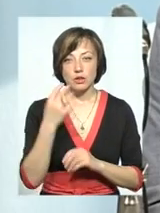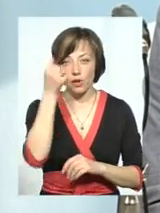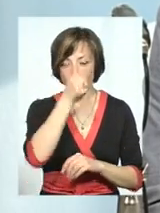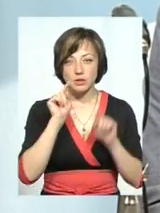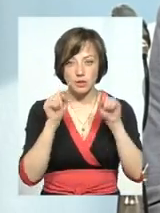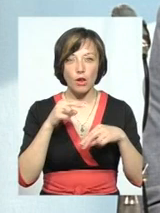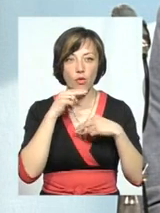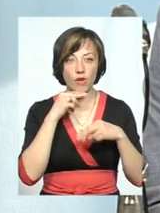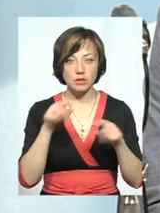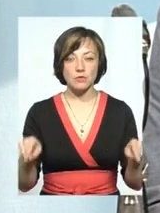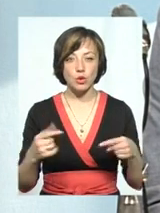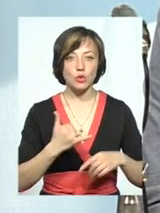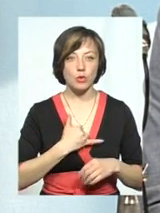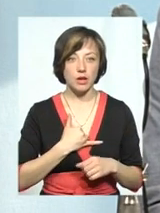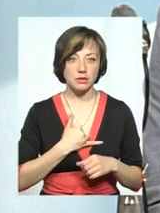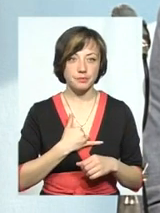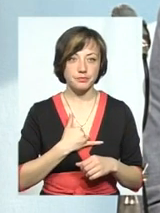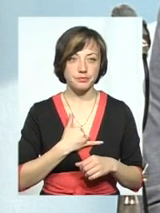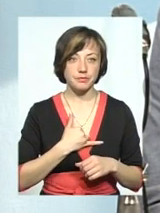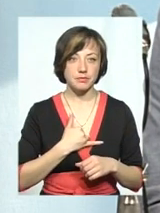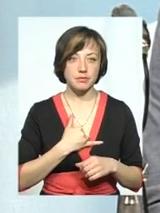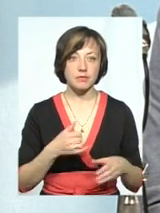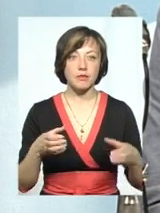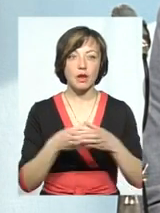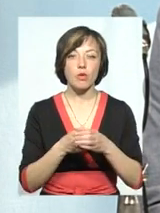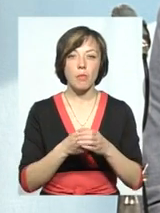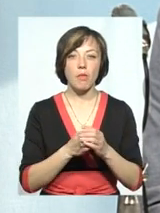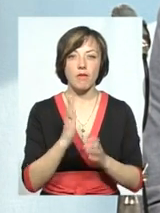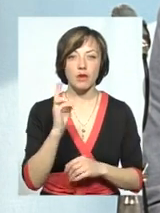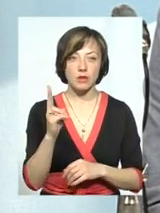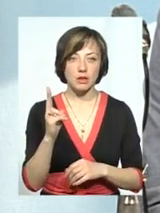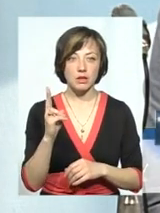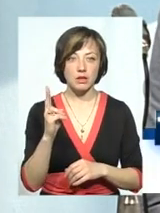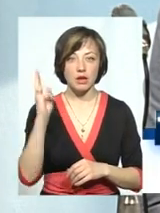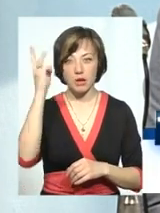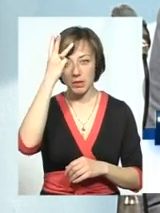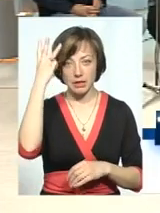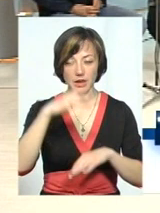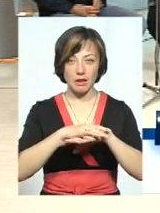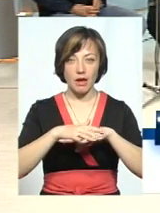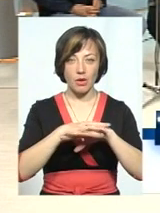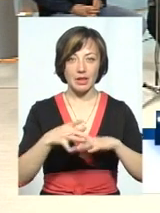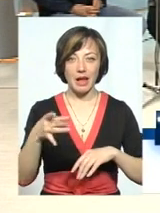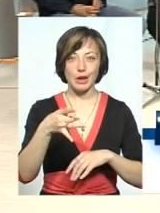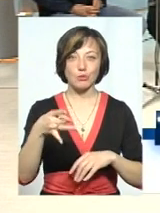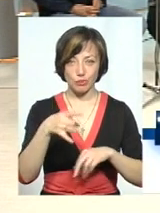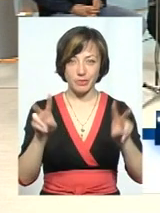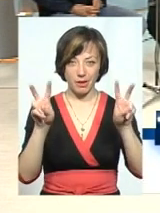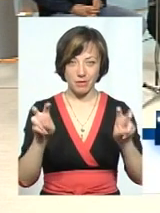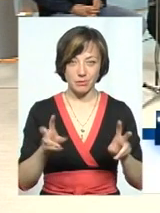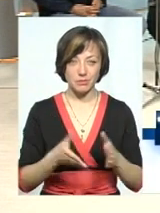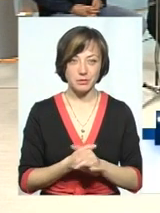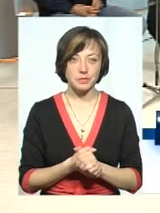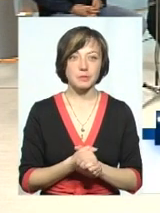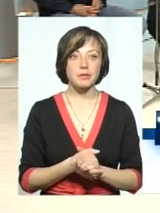звертало увагу, от створилась у нас така група ВКонтакті «Хмельницька Народна Республіка». Так. Бачили, так? Так, звичайно. Ну, певно, звертали увагу. Вона